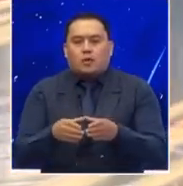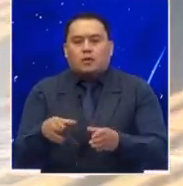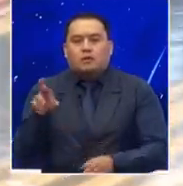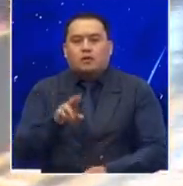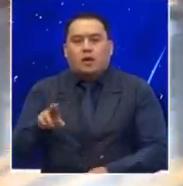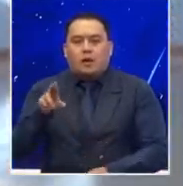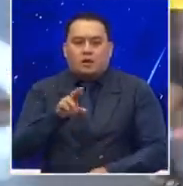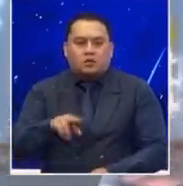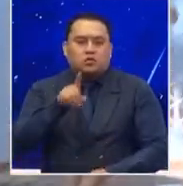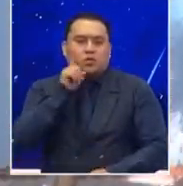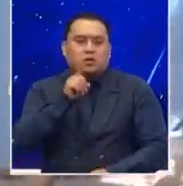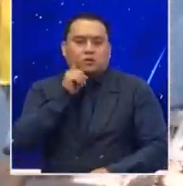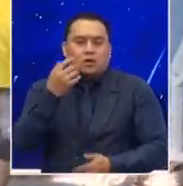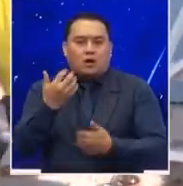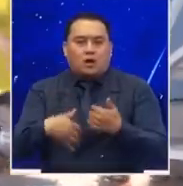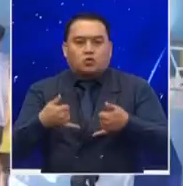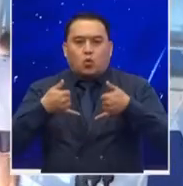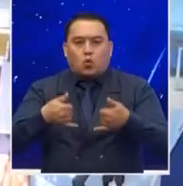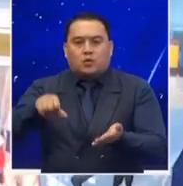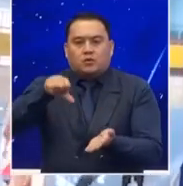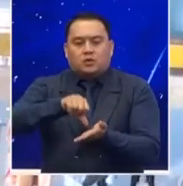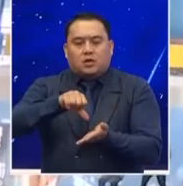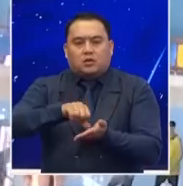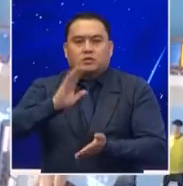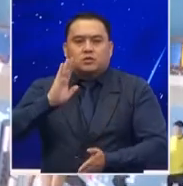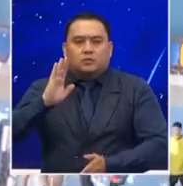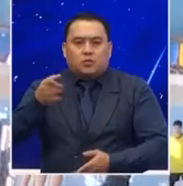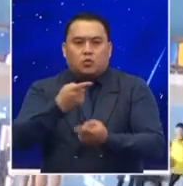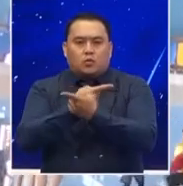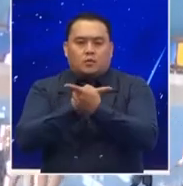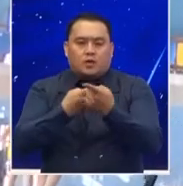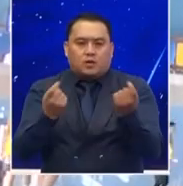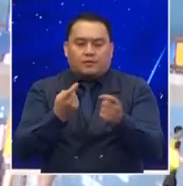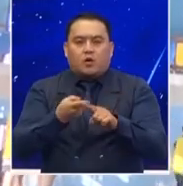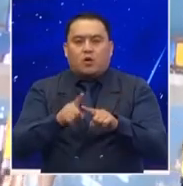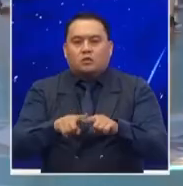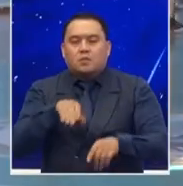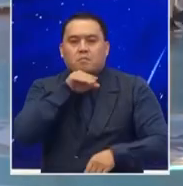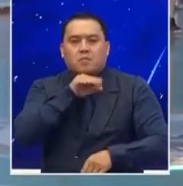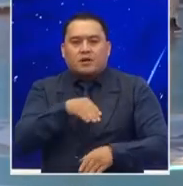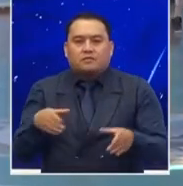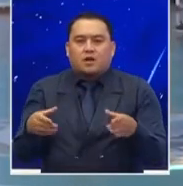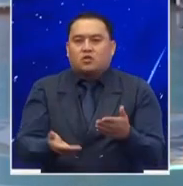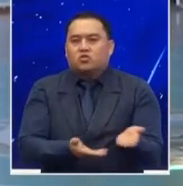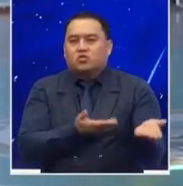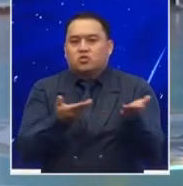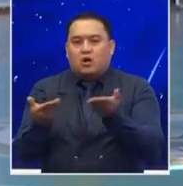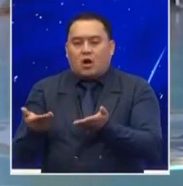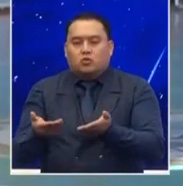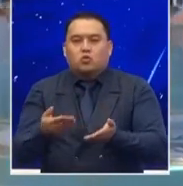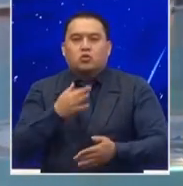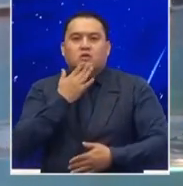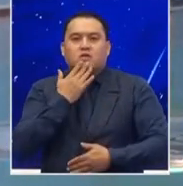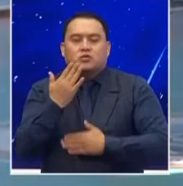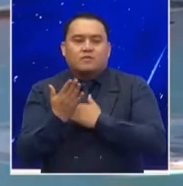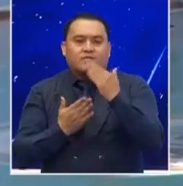жастар арасында өтетін ел кубогіне қатысуды көздеп отыр. Айта кетейік, жетісулық ойыншылардың бірқатары кәсіпқой командаларға шақырту алған. Мәселен, ұлттық лигада